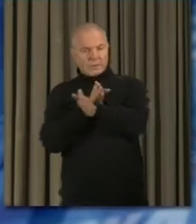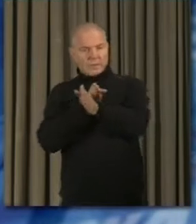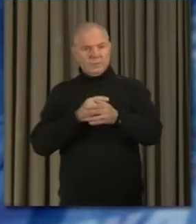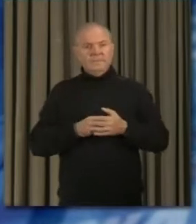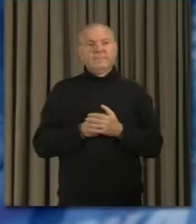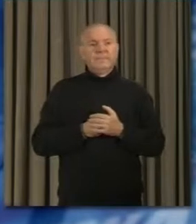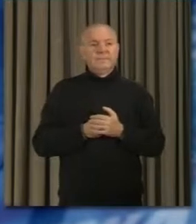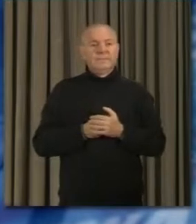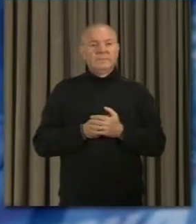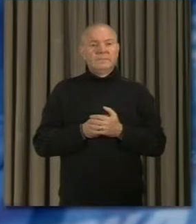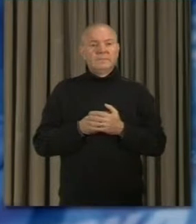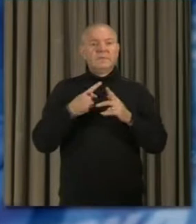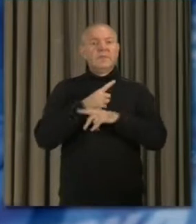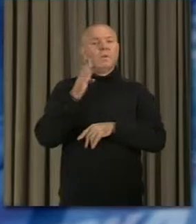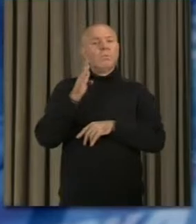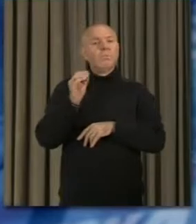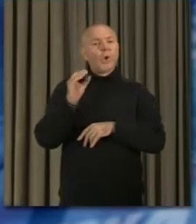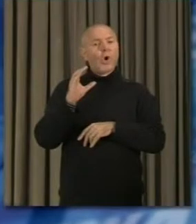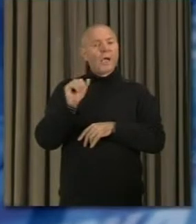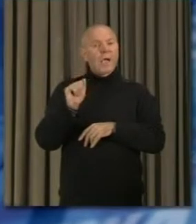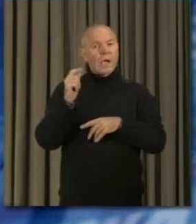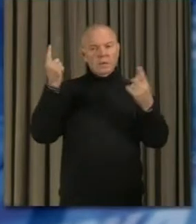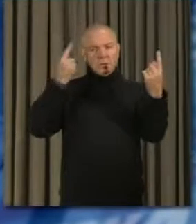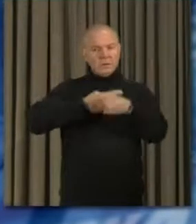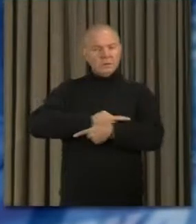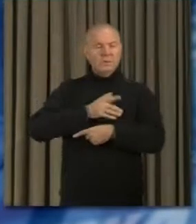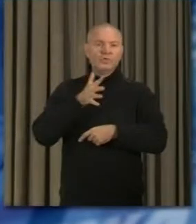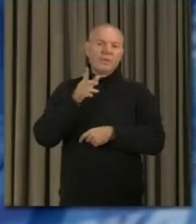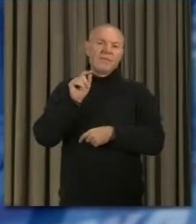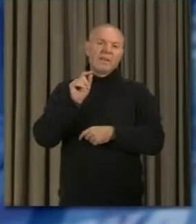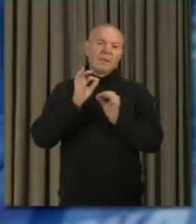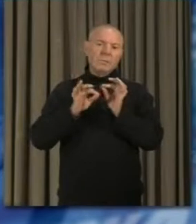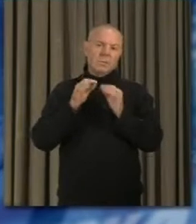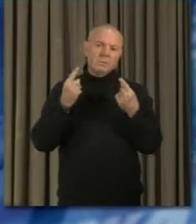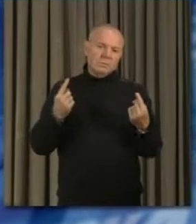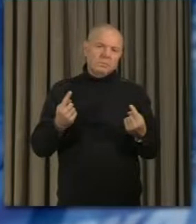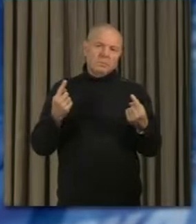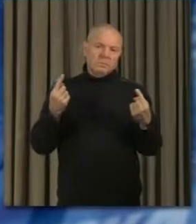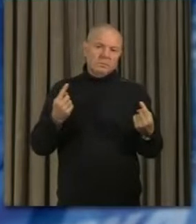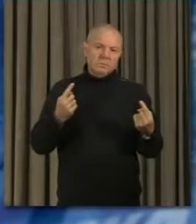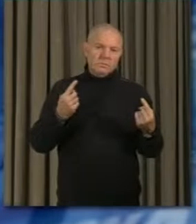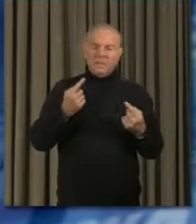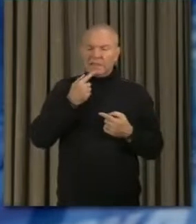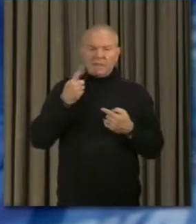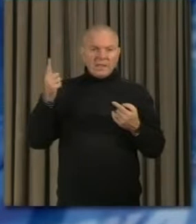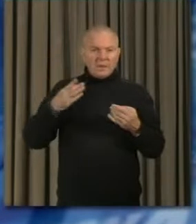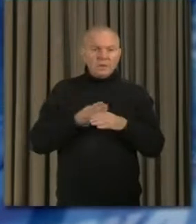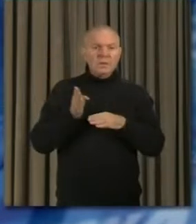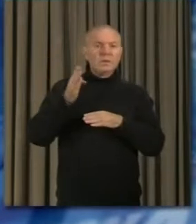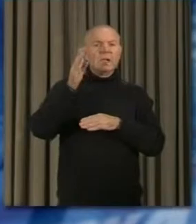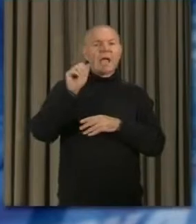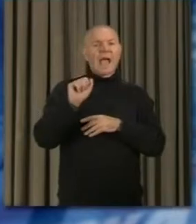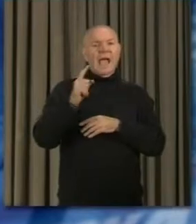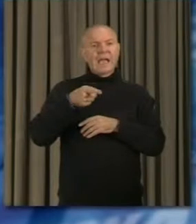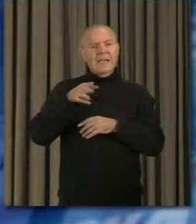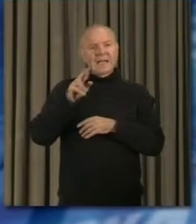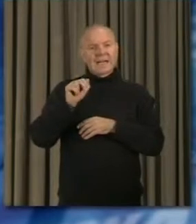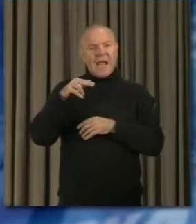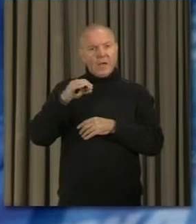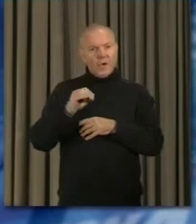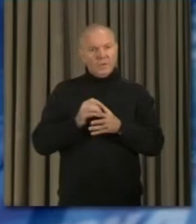A Borca invece le sbarre rimangono abbassate per più di 20 minuti causando disagi a chi da Domenia deve salire o scendere da grano e della